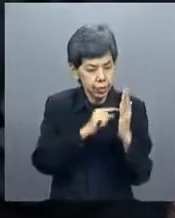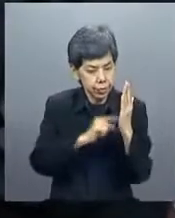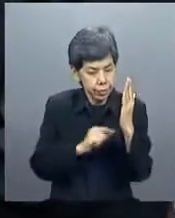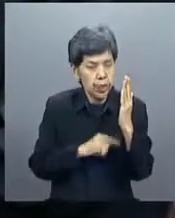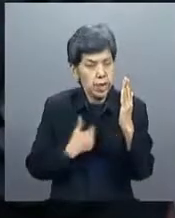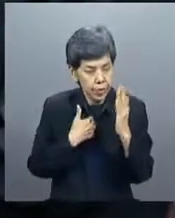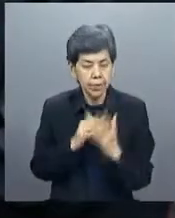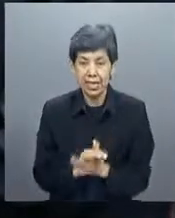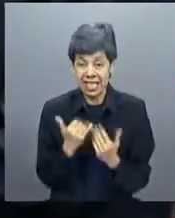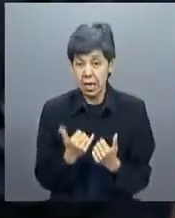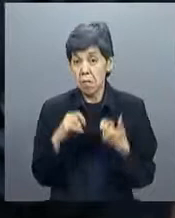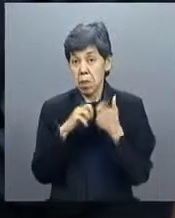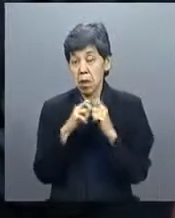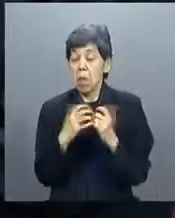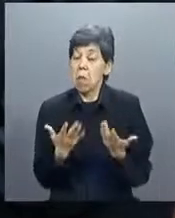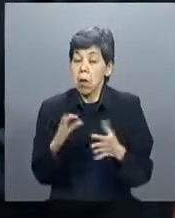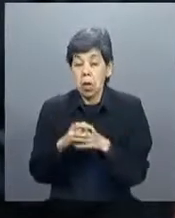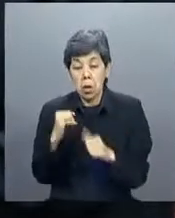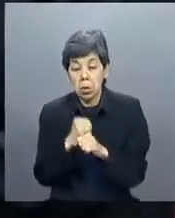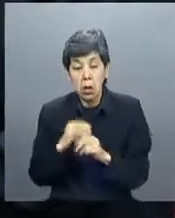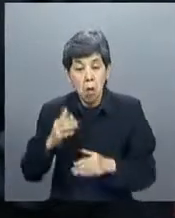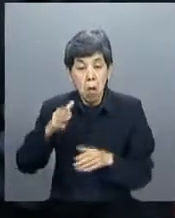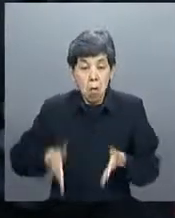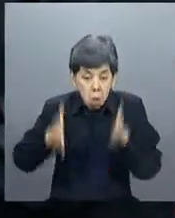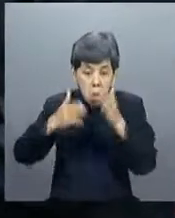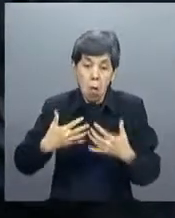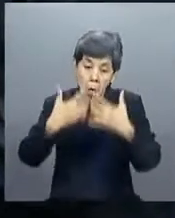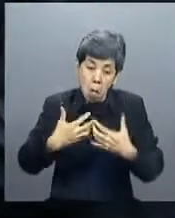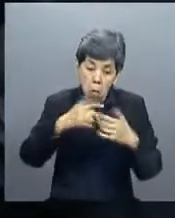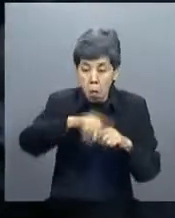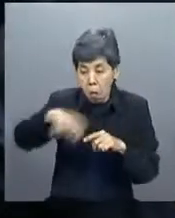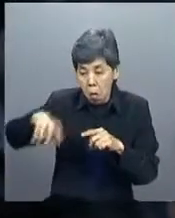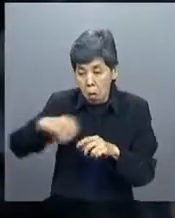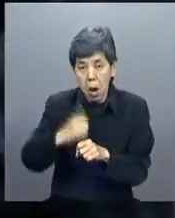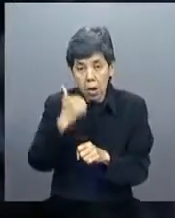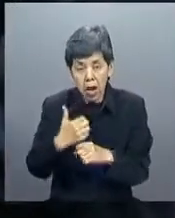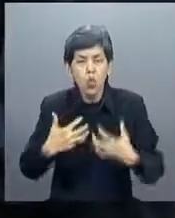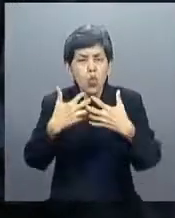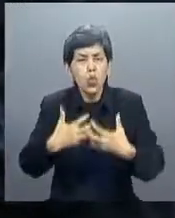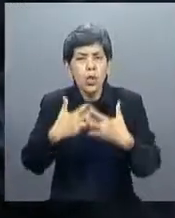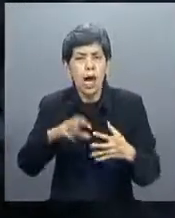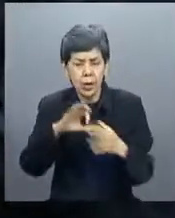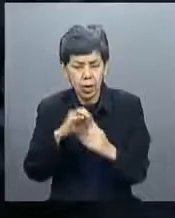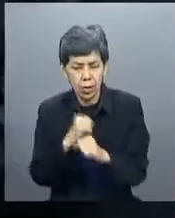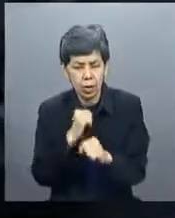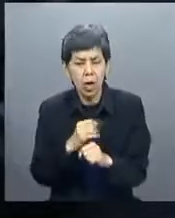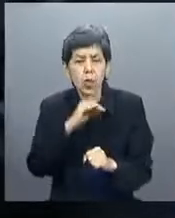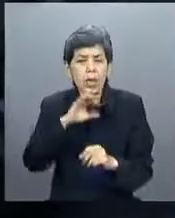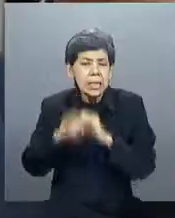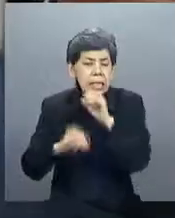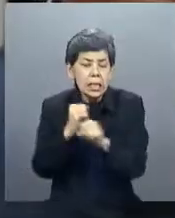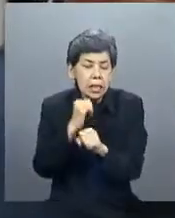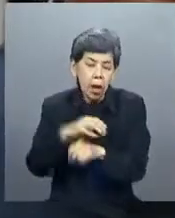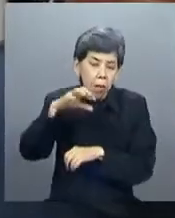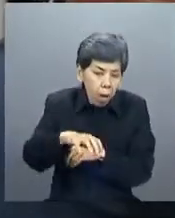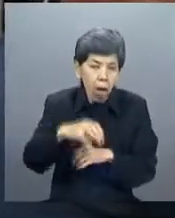ค่ะเนื่องจากจะเป็นการเปิดทางให้มีการก่อสร้างโรงกำจัดขยะอุตสาหกรรมที่เกี่ยวกับการกำจัดขยะทุกประเภท